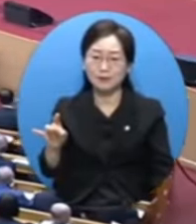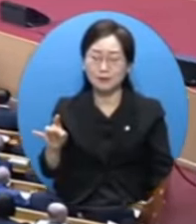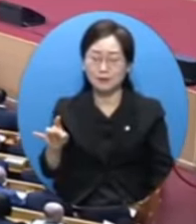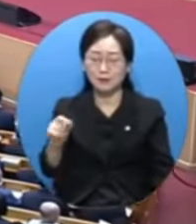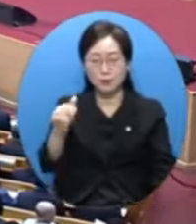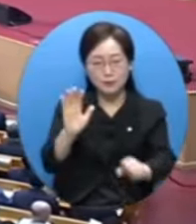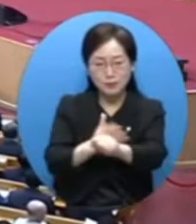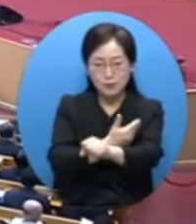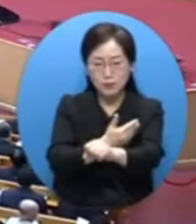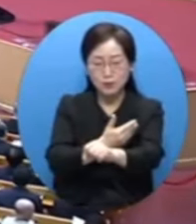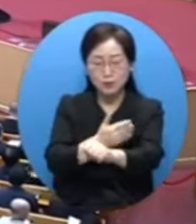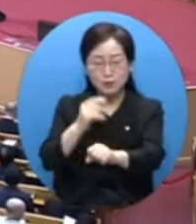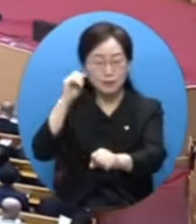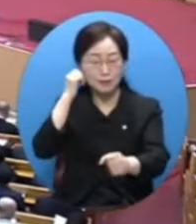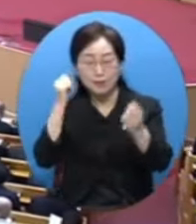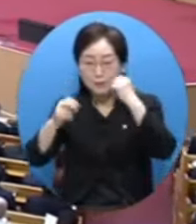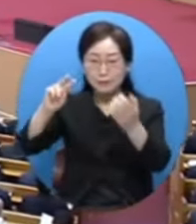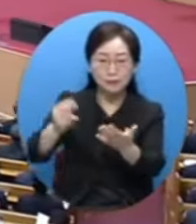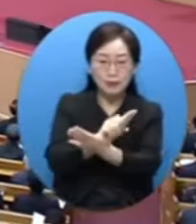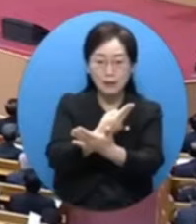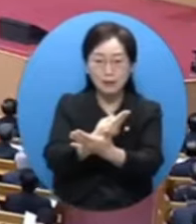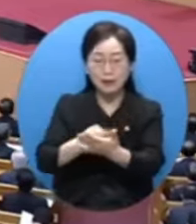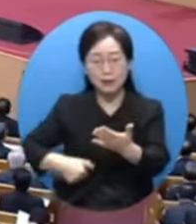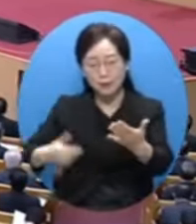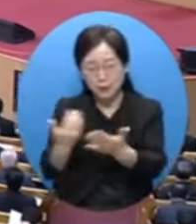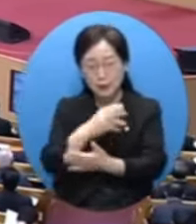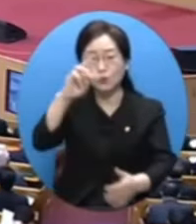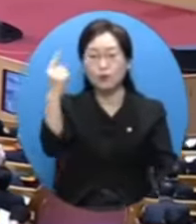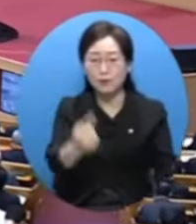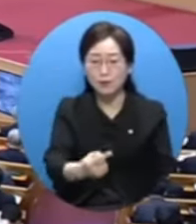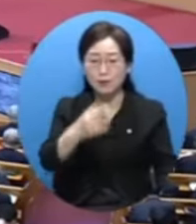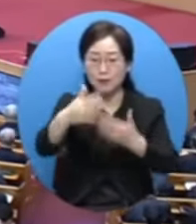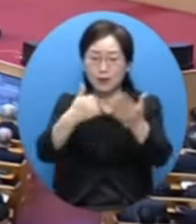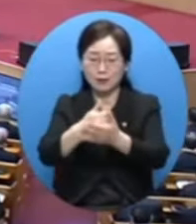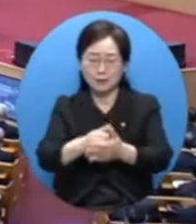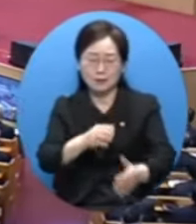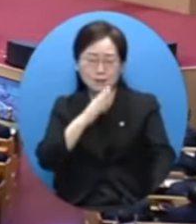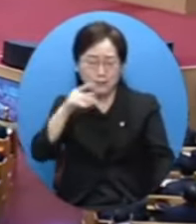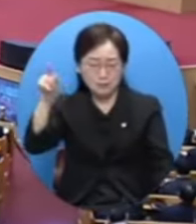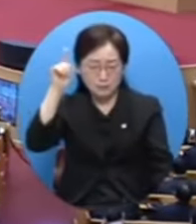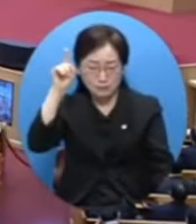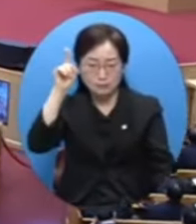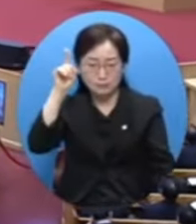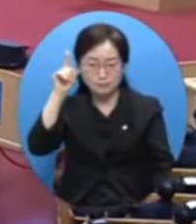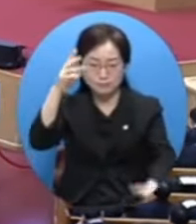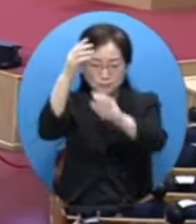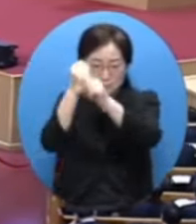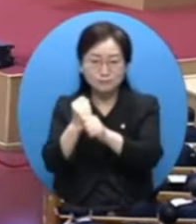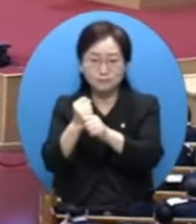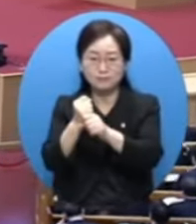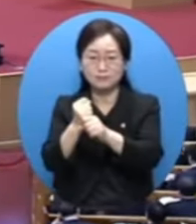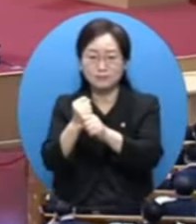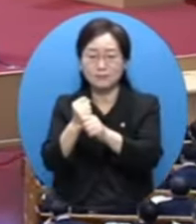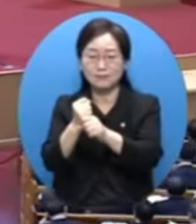잘못된 길로 들어서 넘어져도 회개하고 돌아남아서 주님을 전적으로 의지하고